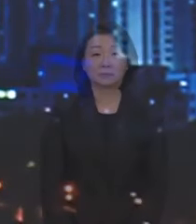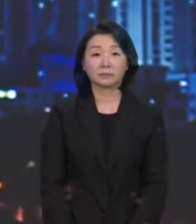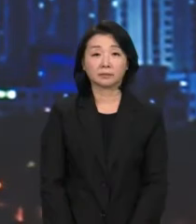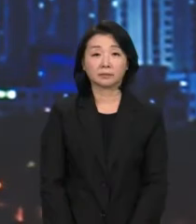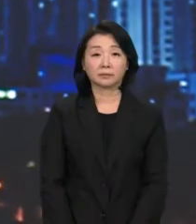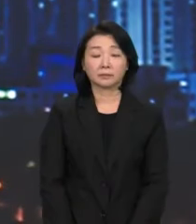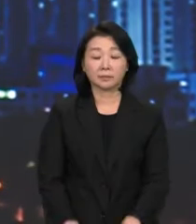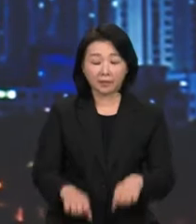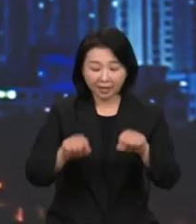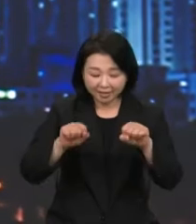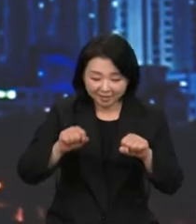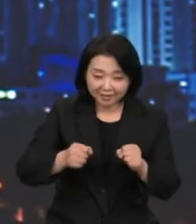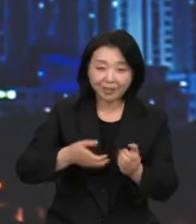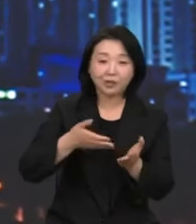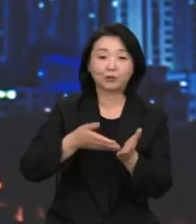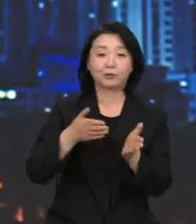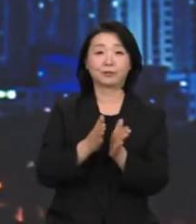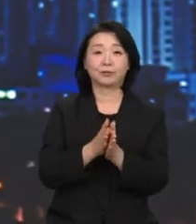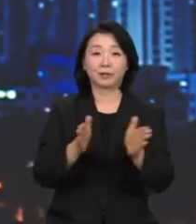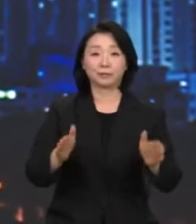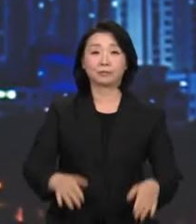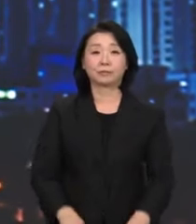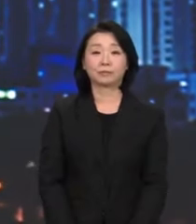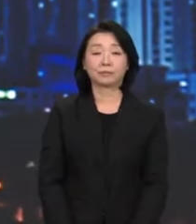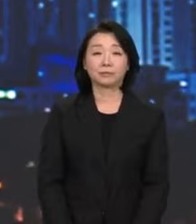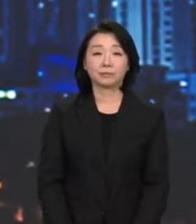시청자 여러분, JTBC 뉴스룸을 시작하겠습니다.